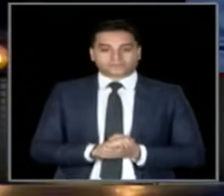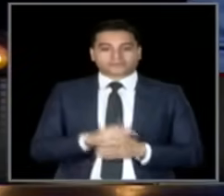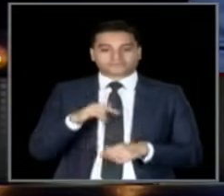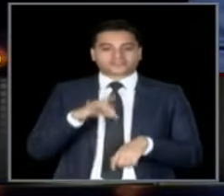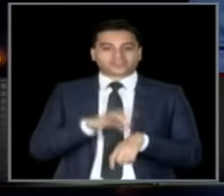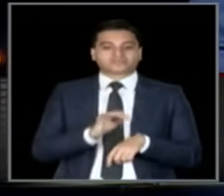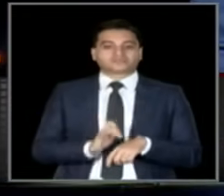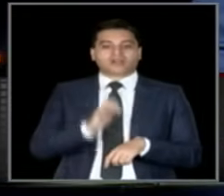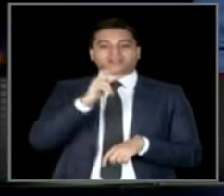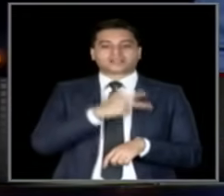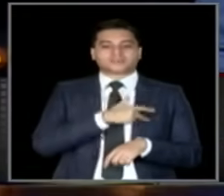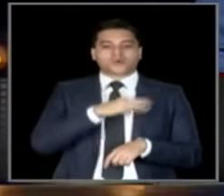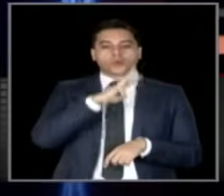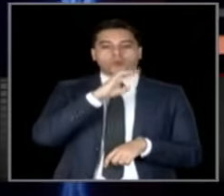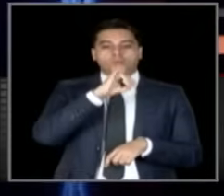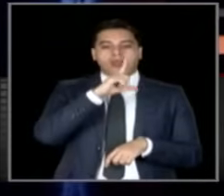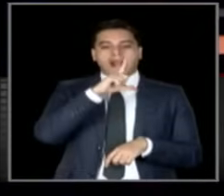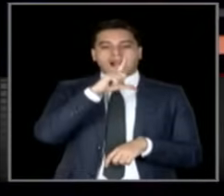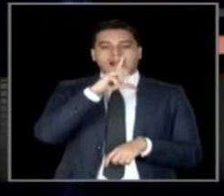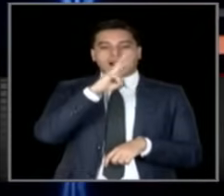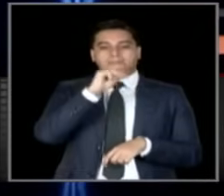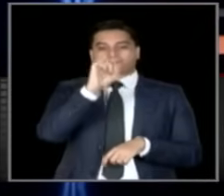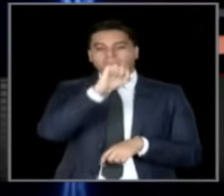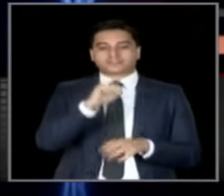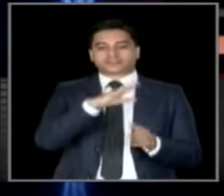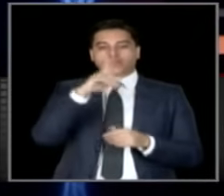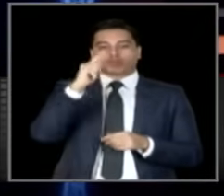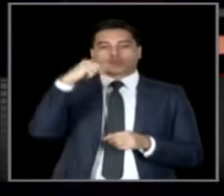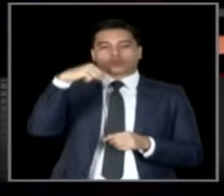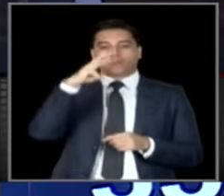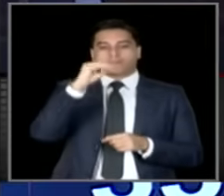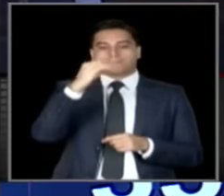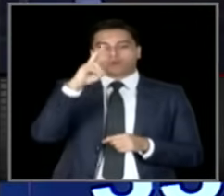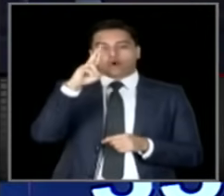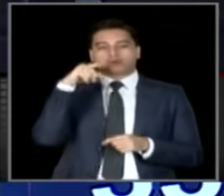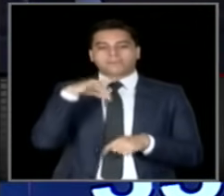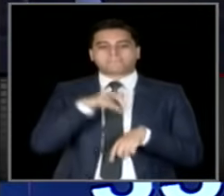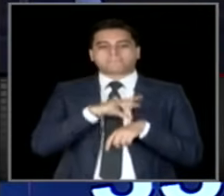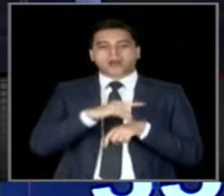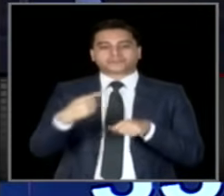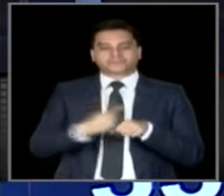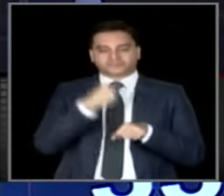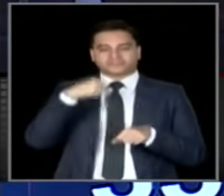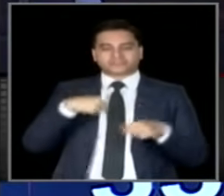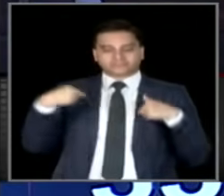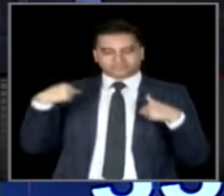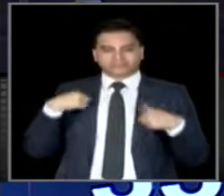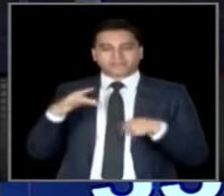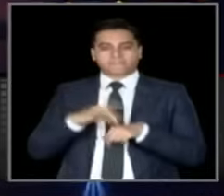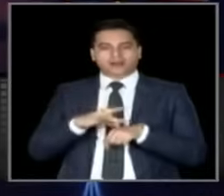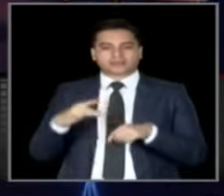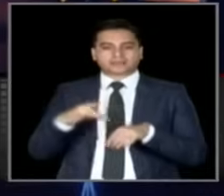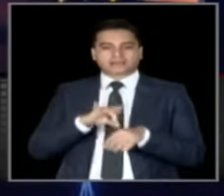يصيب سرطان ويلمز تيومر أحد الأعضاء الداخلية لجسم الإنسان، فما